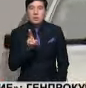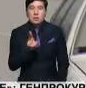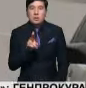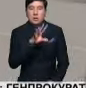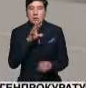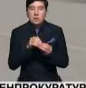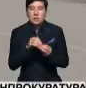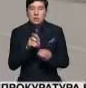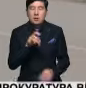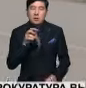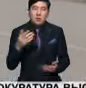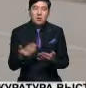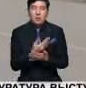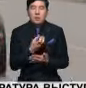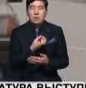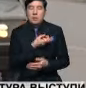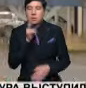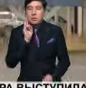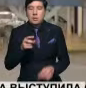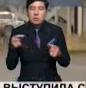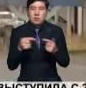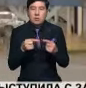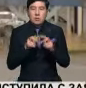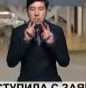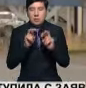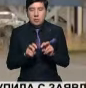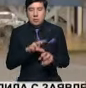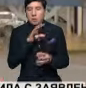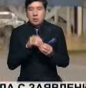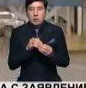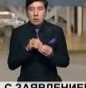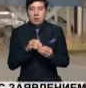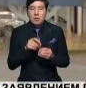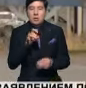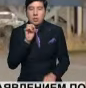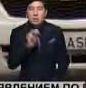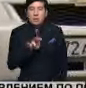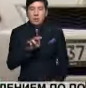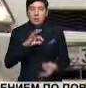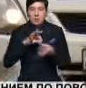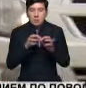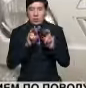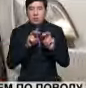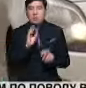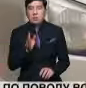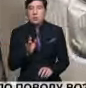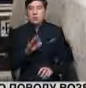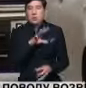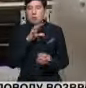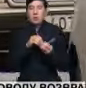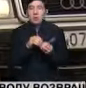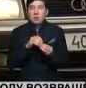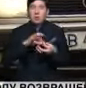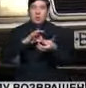скончался новорожденный, пока неизвестно. Проводятся следственные мероприятия. Они прольют свет на детали произошедшего. К слову, в ходе